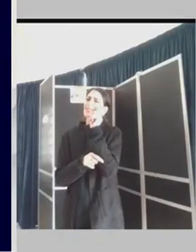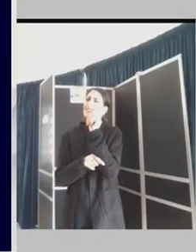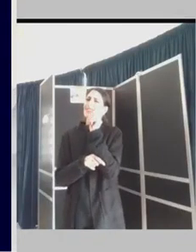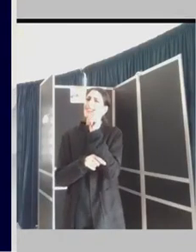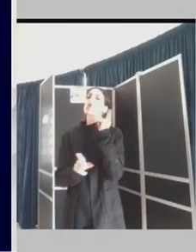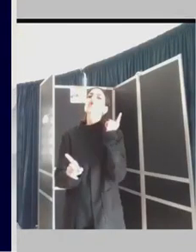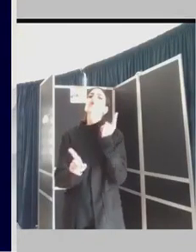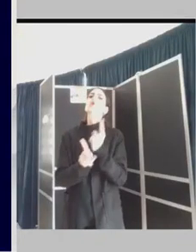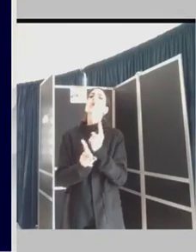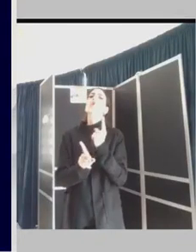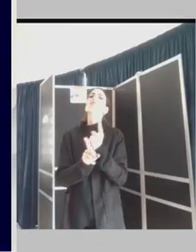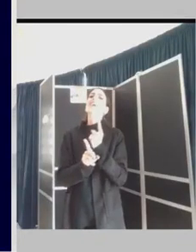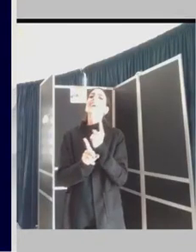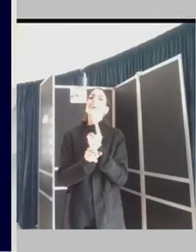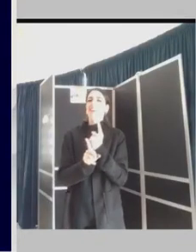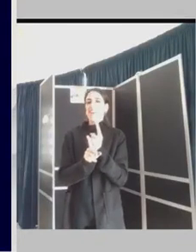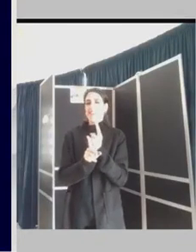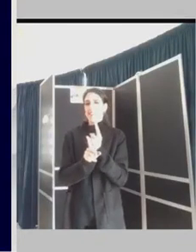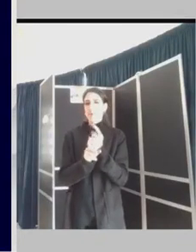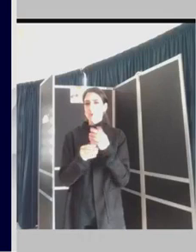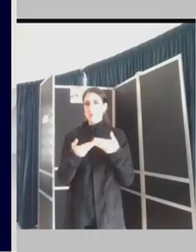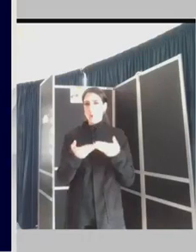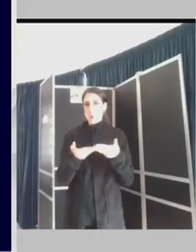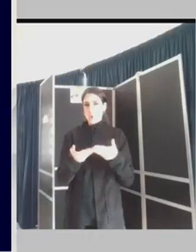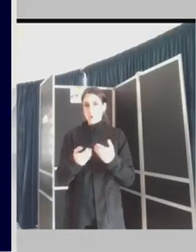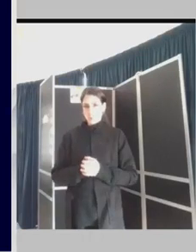pienamente le parole del collega Bellassai,